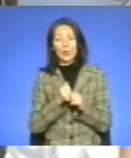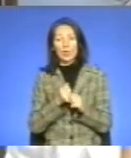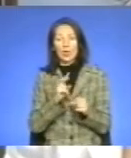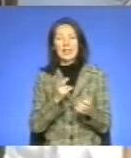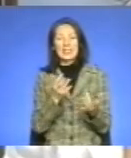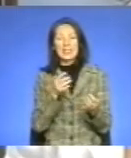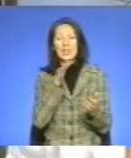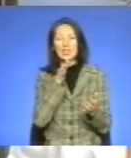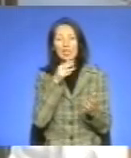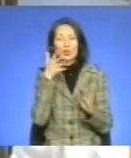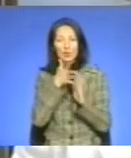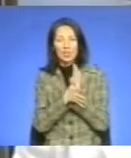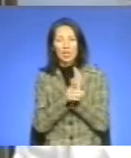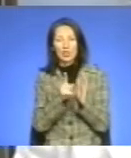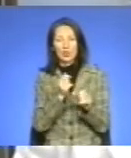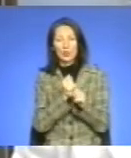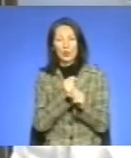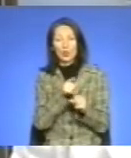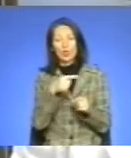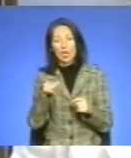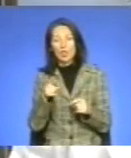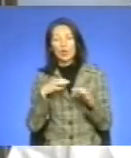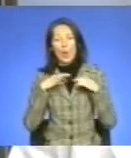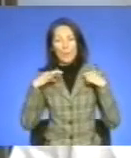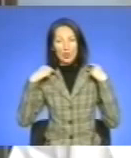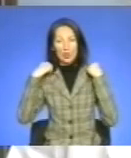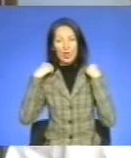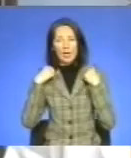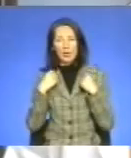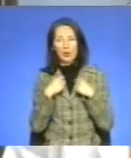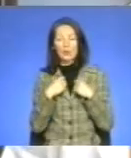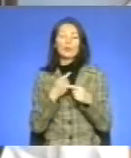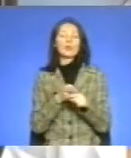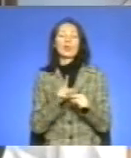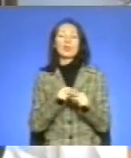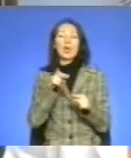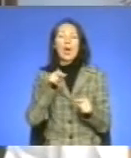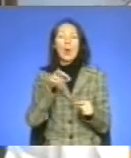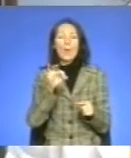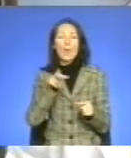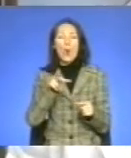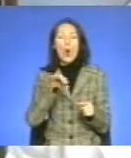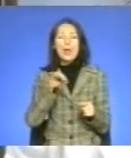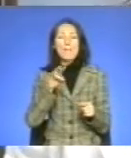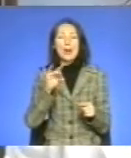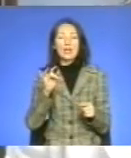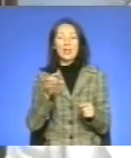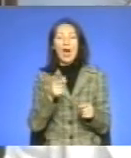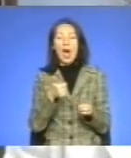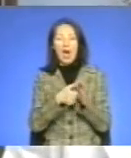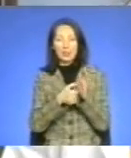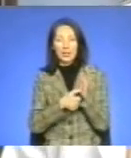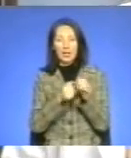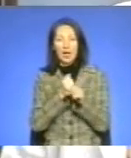часу ви затрачаєте на те, щоб зробити ту чи іншу біжутерію? Це полімерна глина, в народі її називають